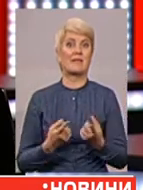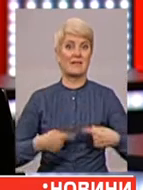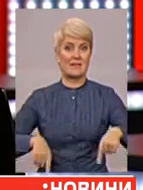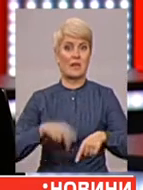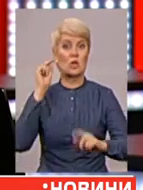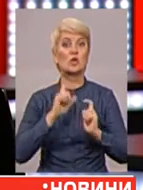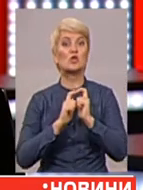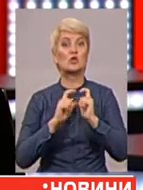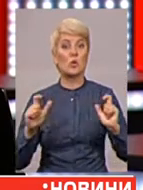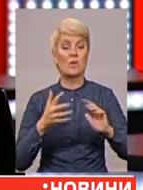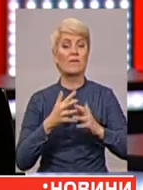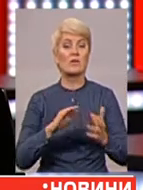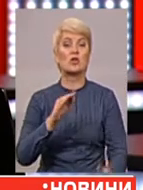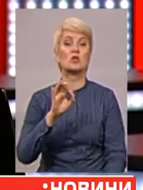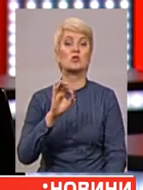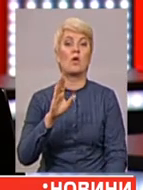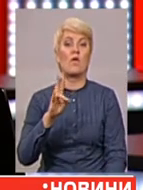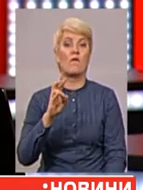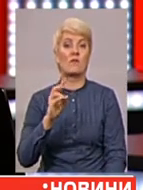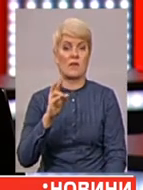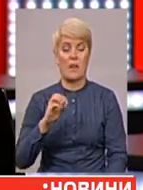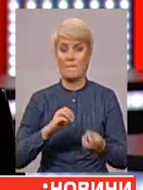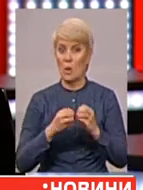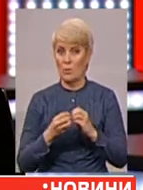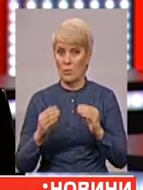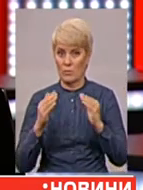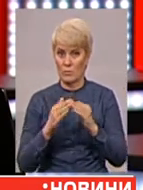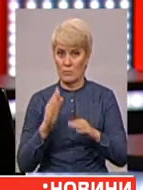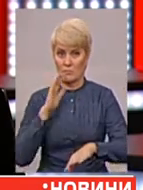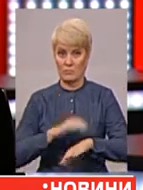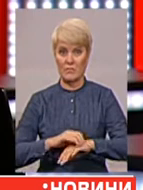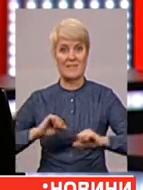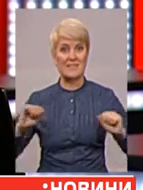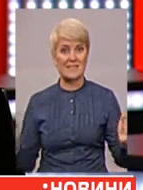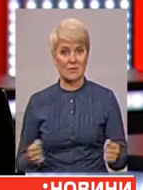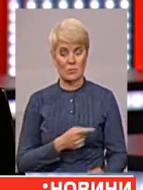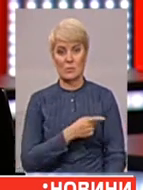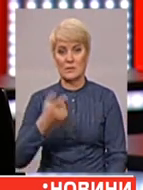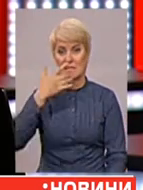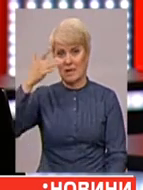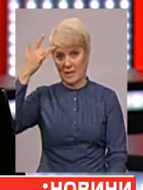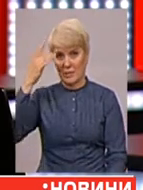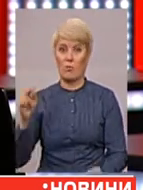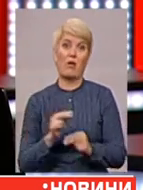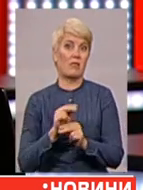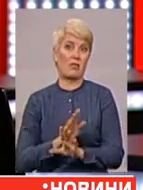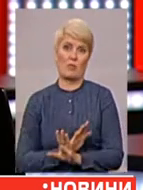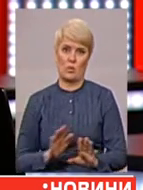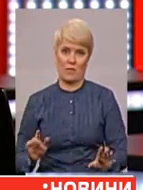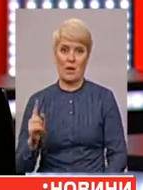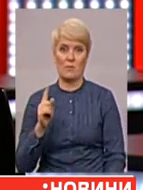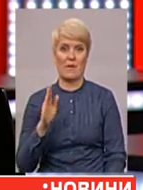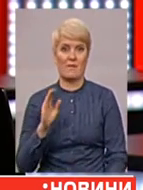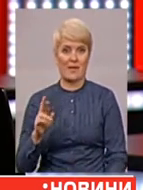селі Жовнине на Черкащині. Проблеми з будівлею виявили ще взимку, проте за літо так і не відремонтували. Тож